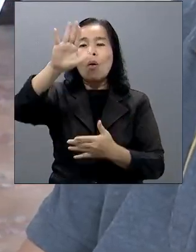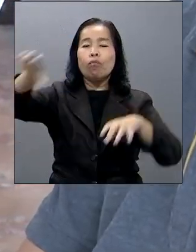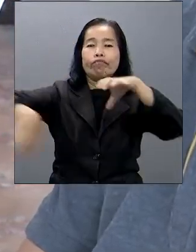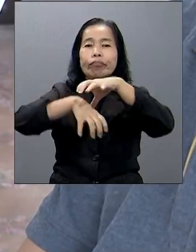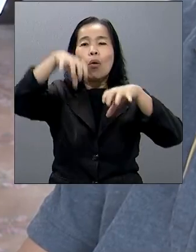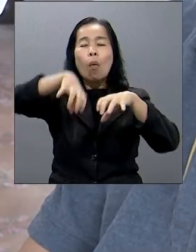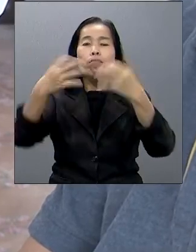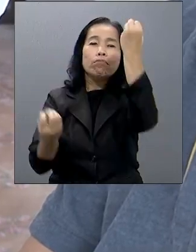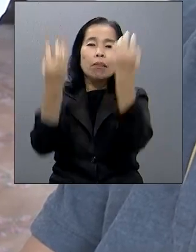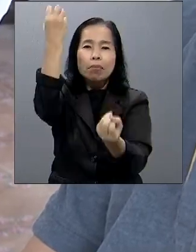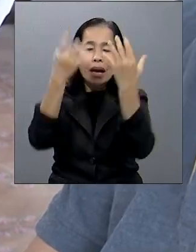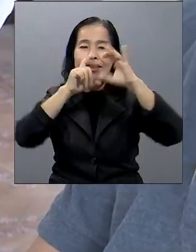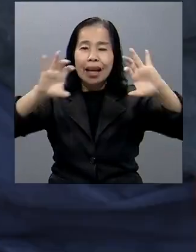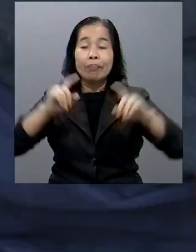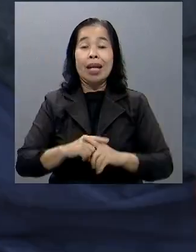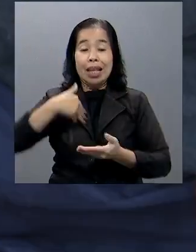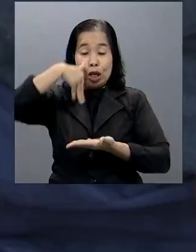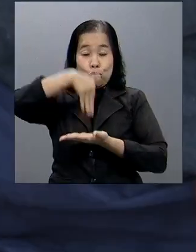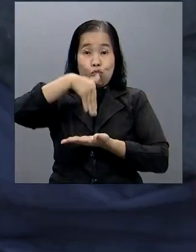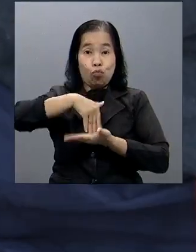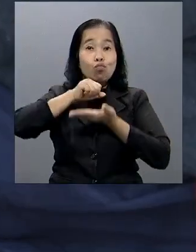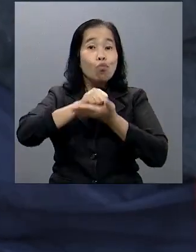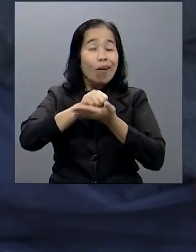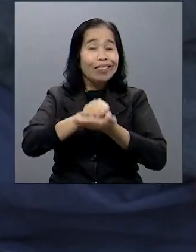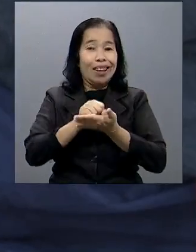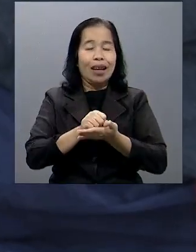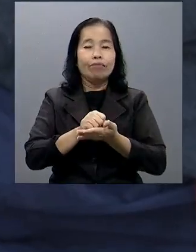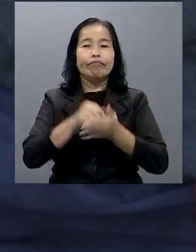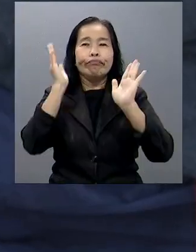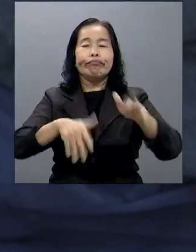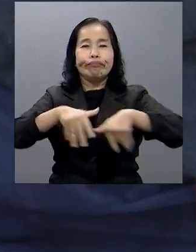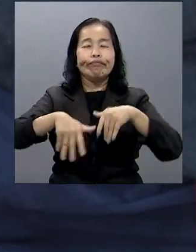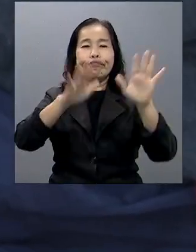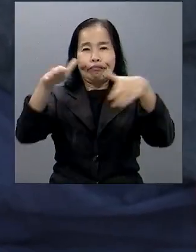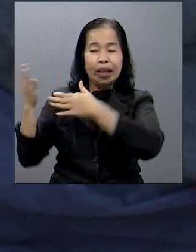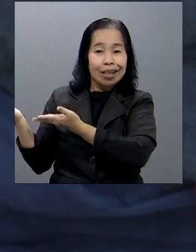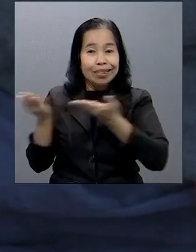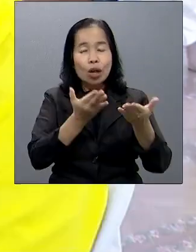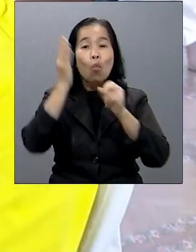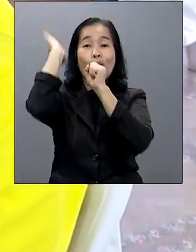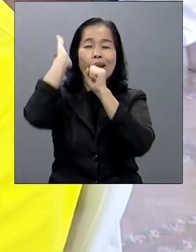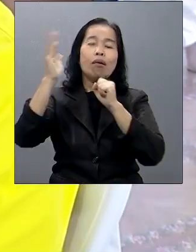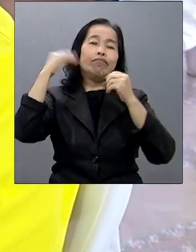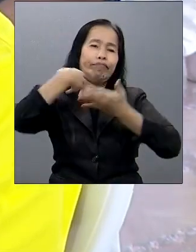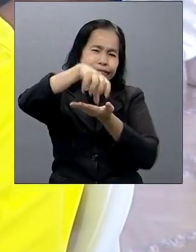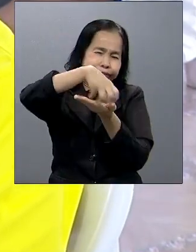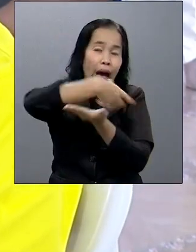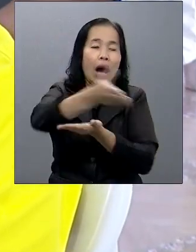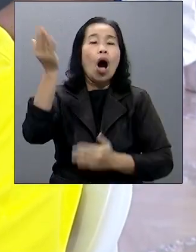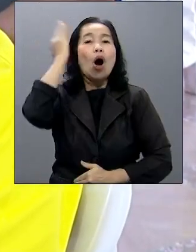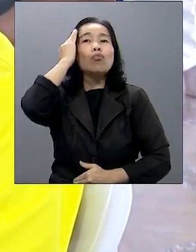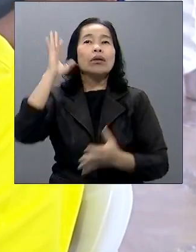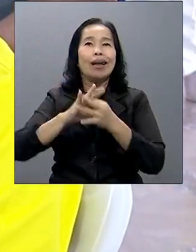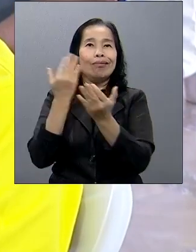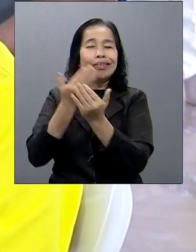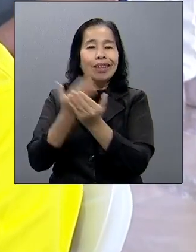คะคือศูนย์บริการประชาชนค่ะมีการเรียนเชิญวิทยากรมาถ่ายทอดความรู้นะคะแล้วก็มีการบรรยายในหัวข้อการอำนวยความยุ